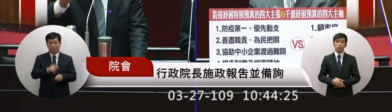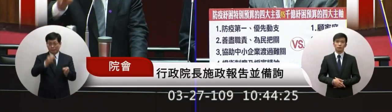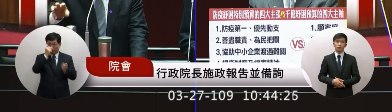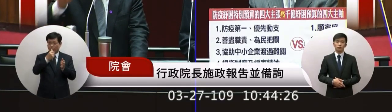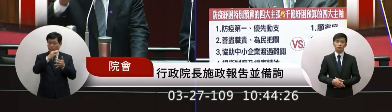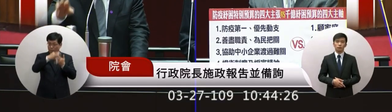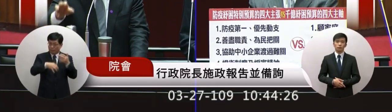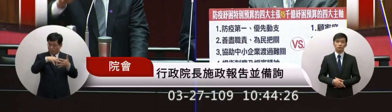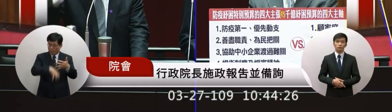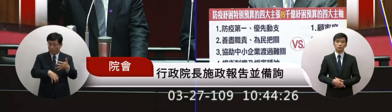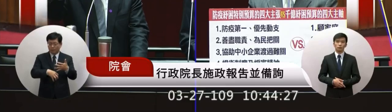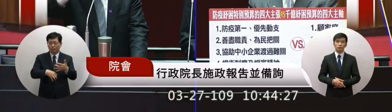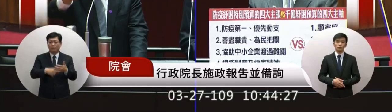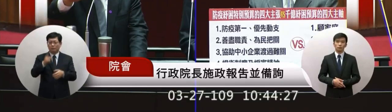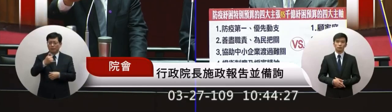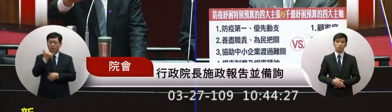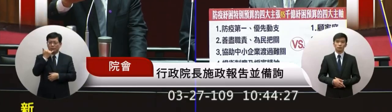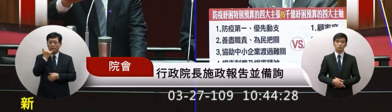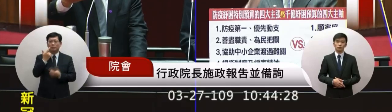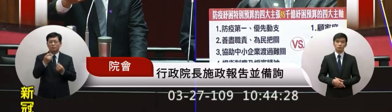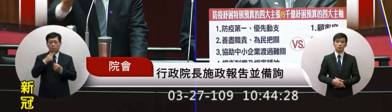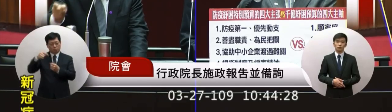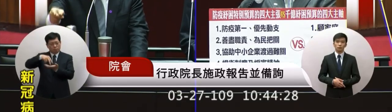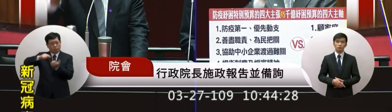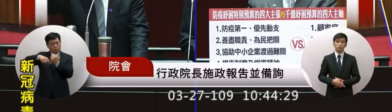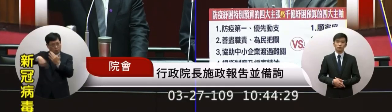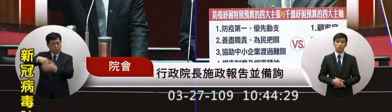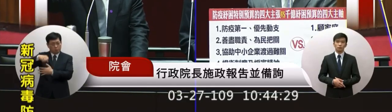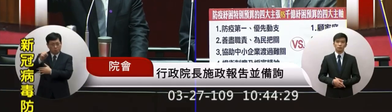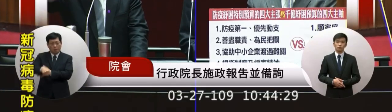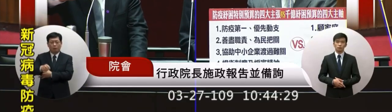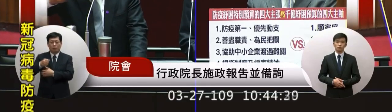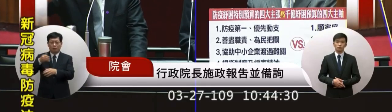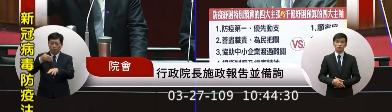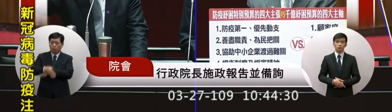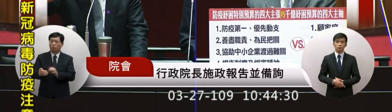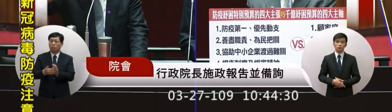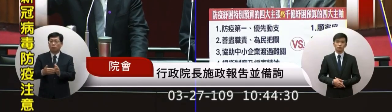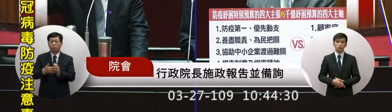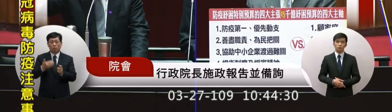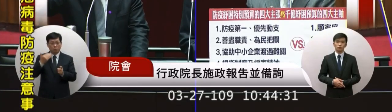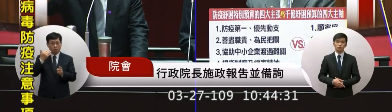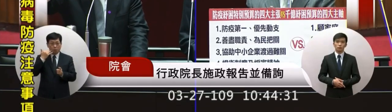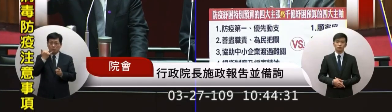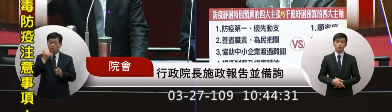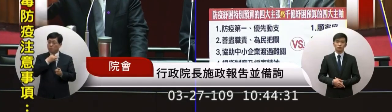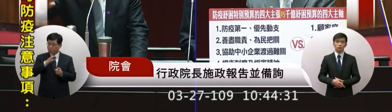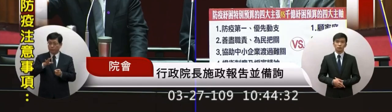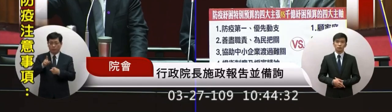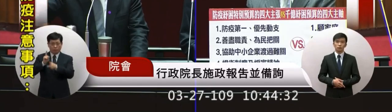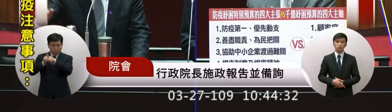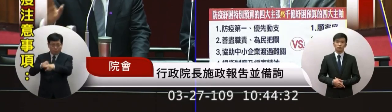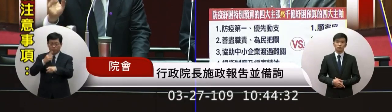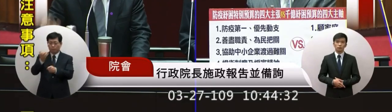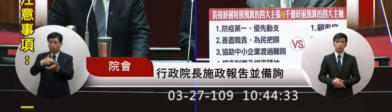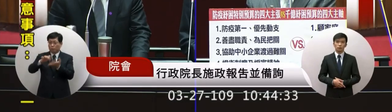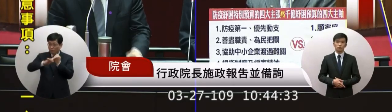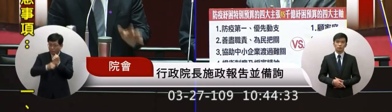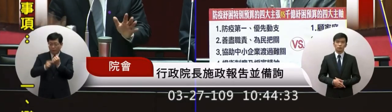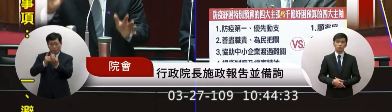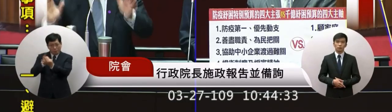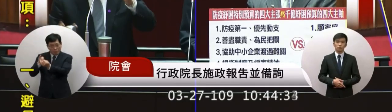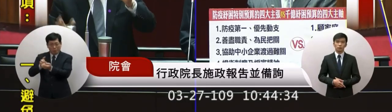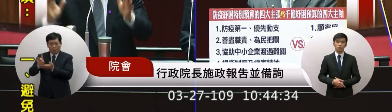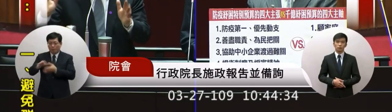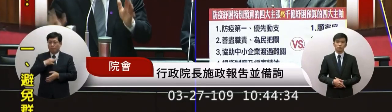别条例内面才会嘛是故意通过讲啊。有的排除预算法啊，第几条、第几条的规